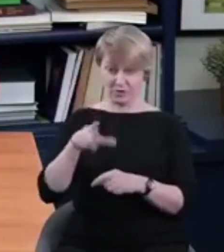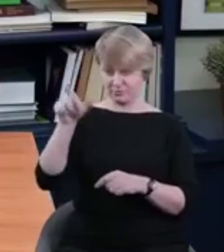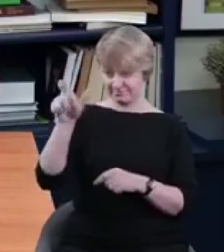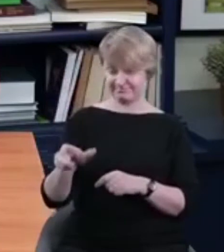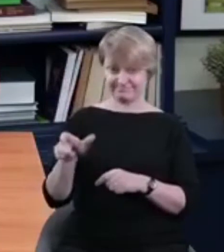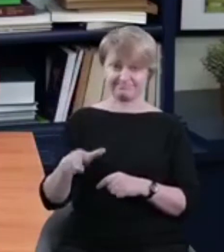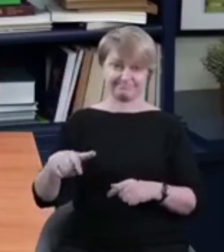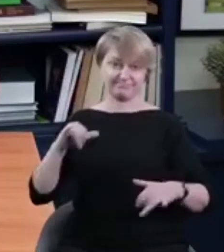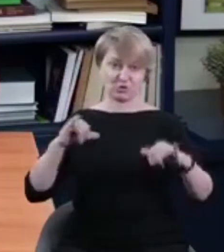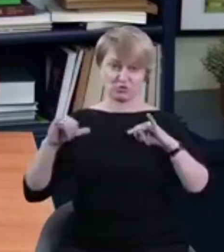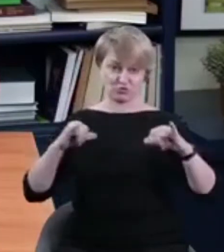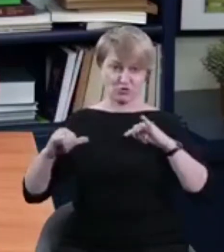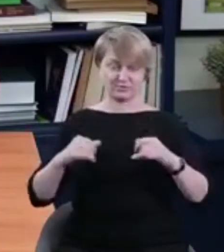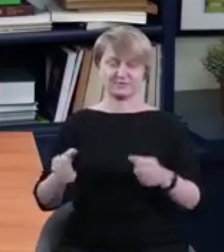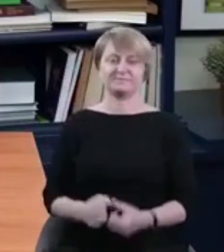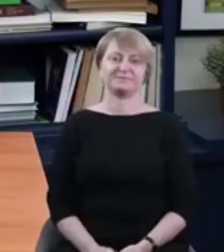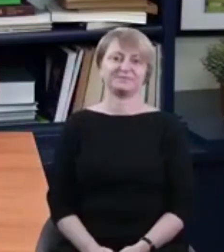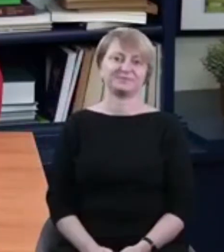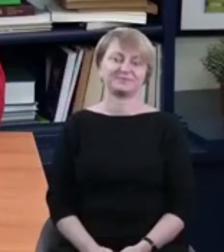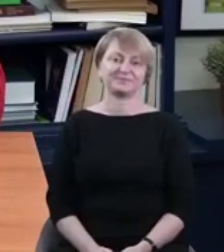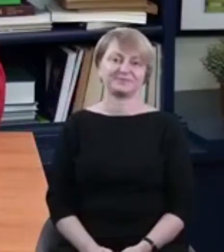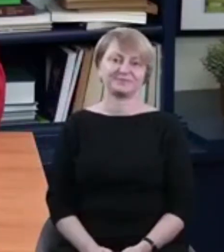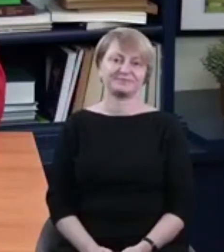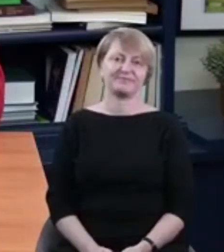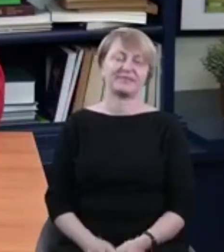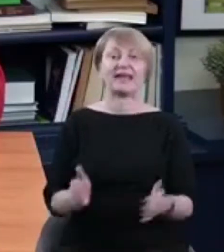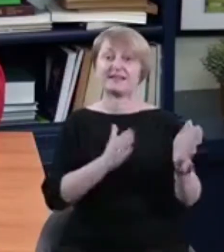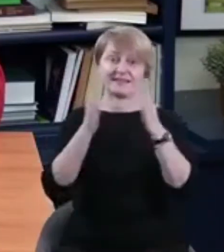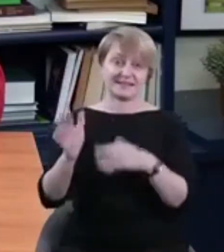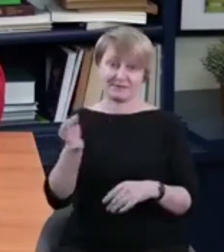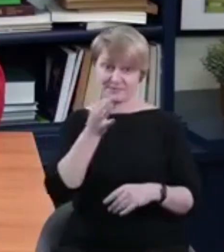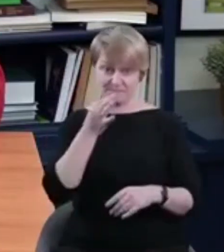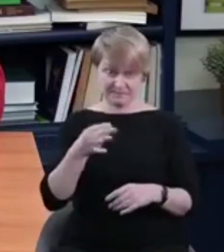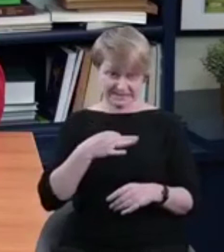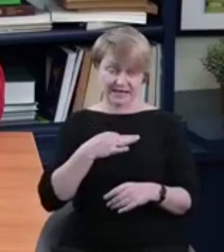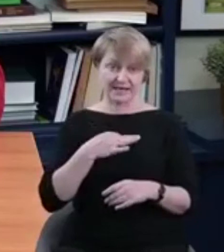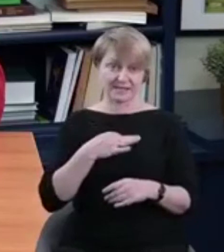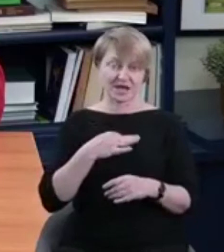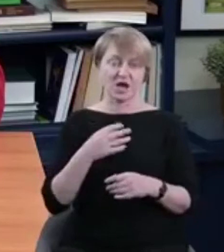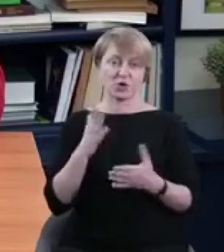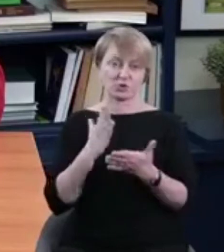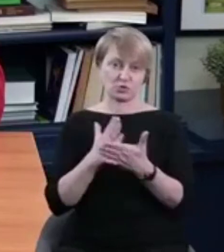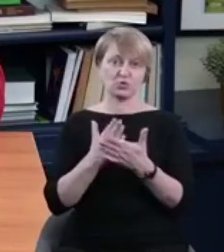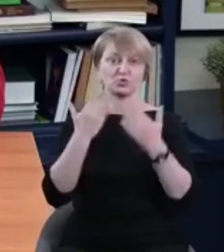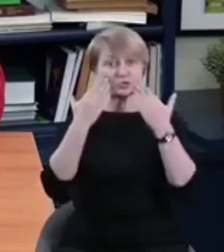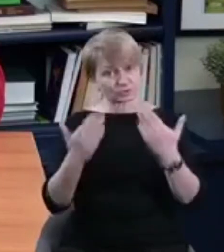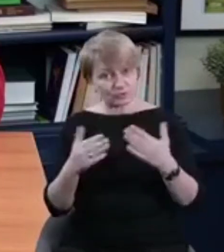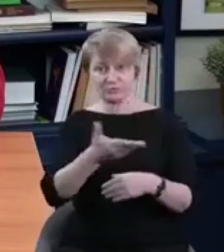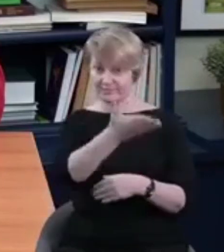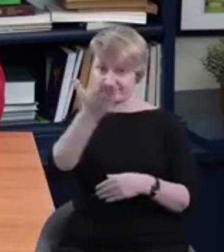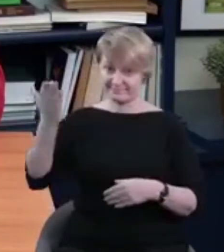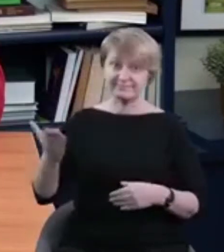dzisiaj będzie dzielić i rządzić co do waszych pytań już przechodzę dziękuję wpisujecie pod